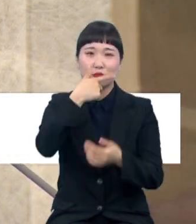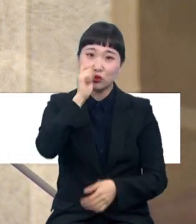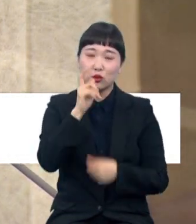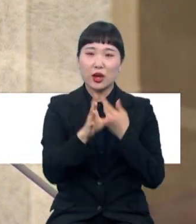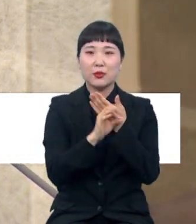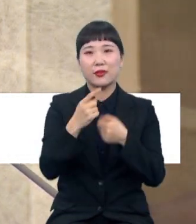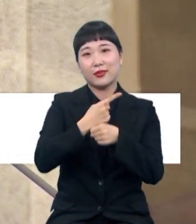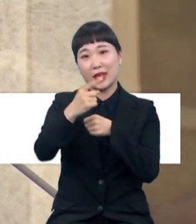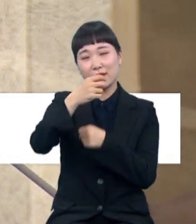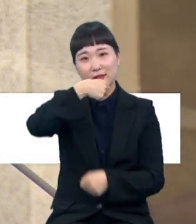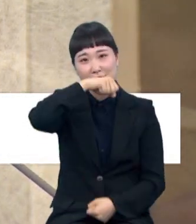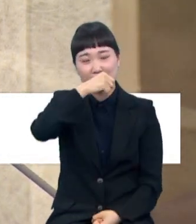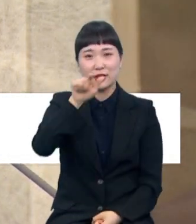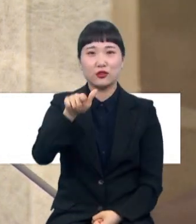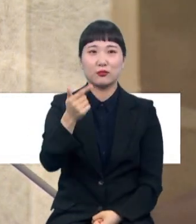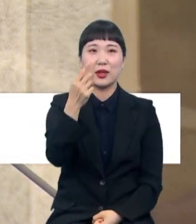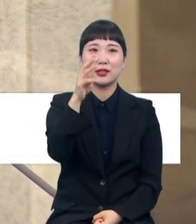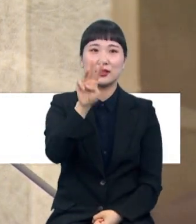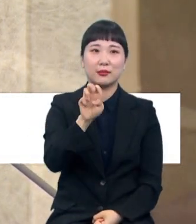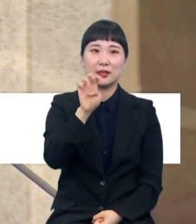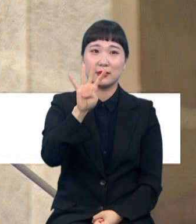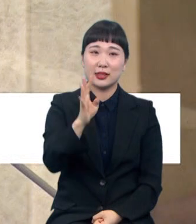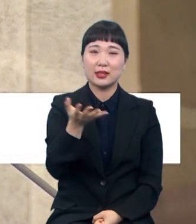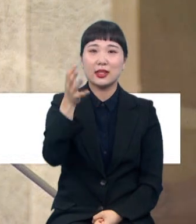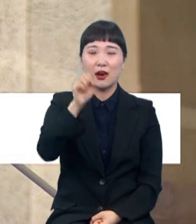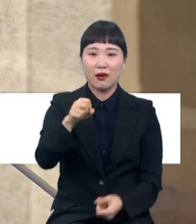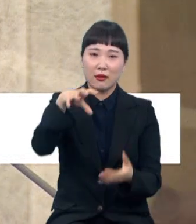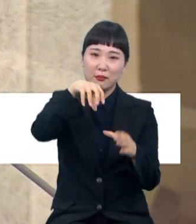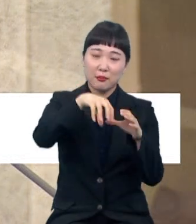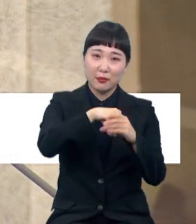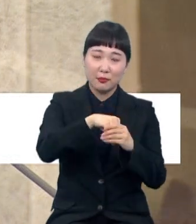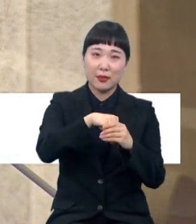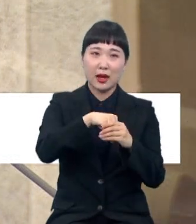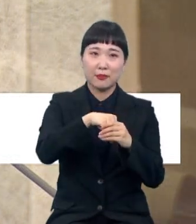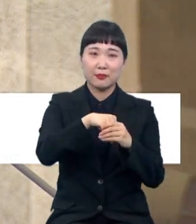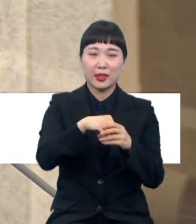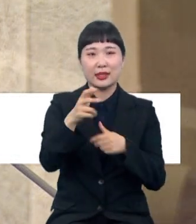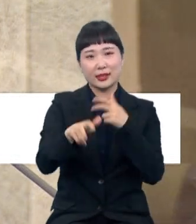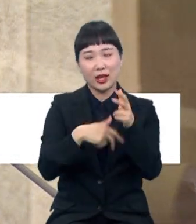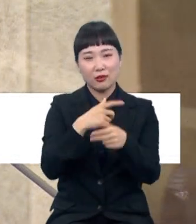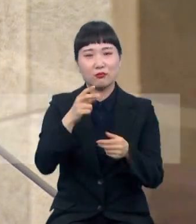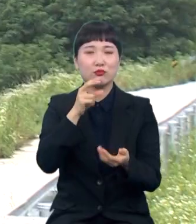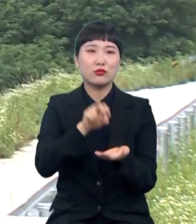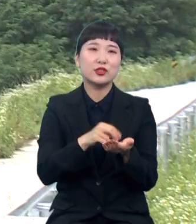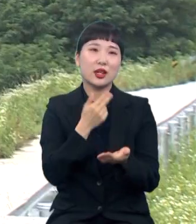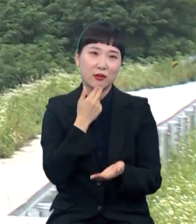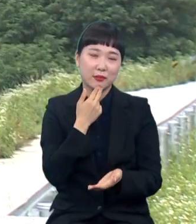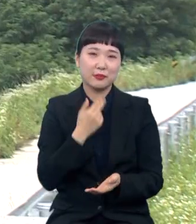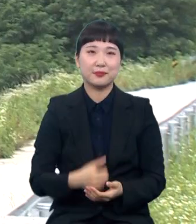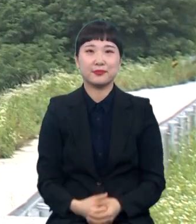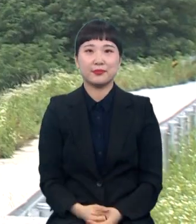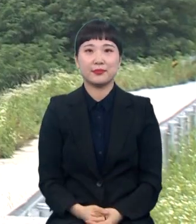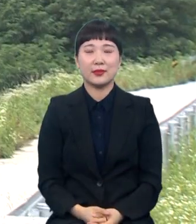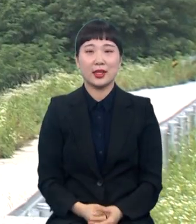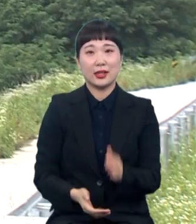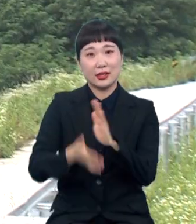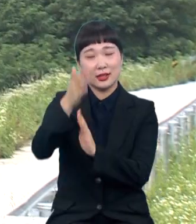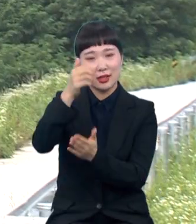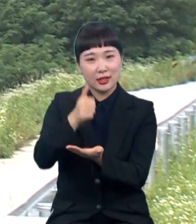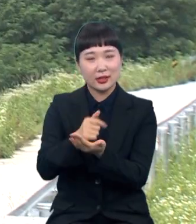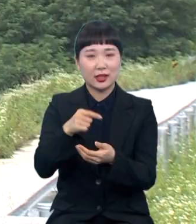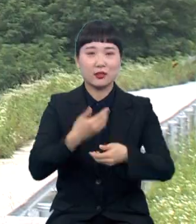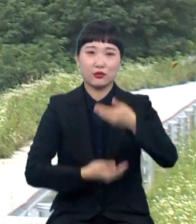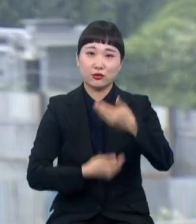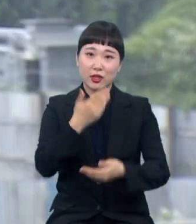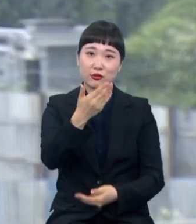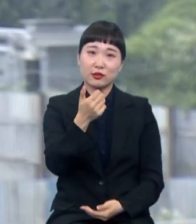내년 예산에 634억 원을 반영을 해서 사업에 차질이 없도록. 박 시장은 국지도